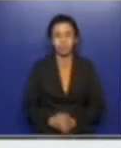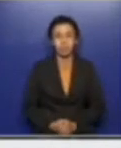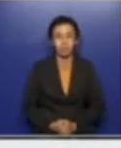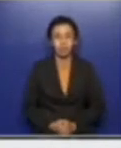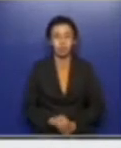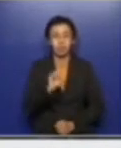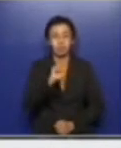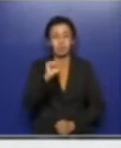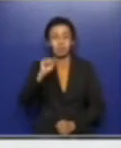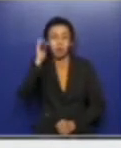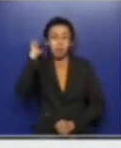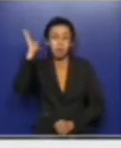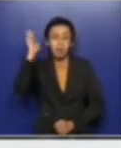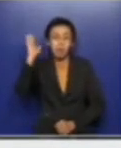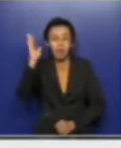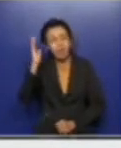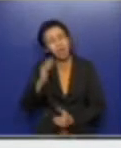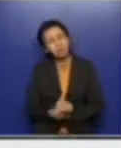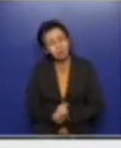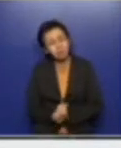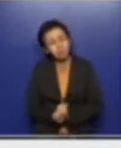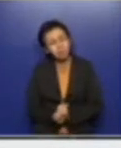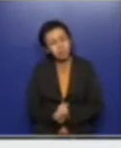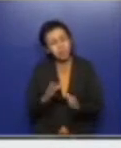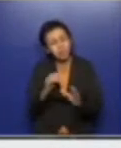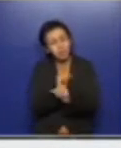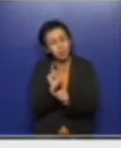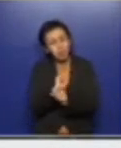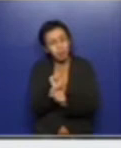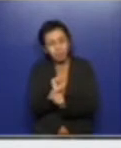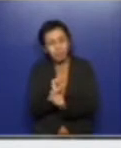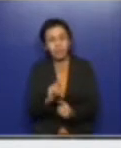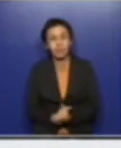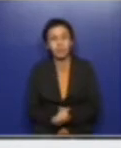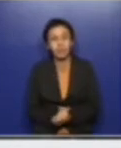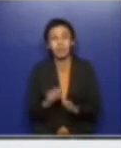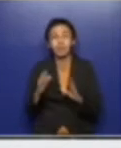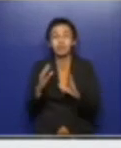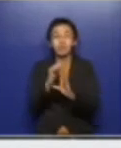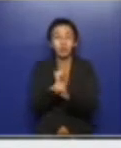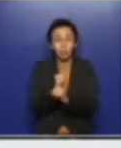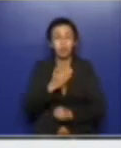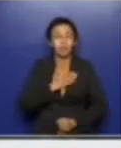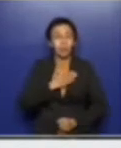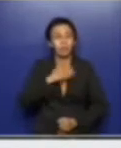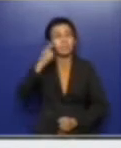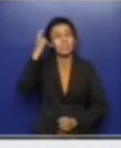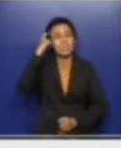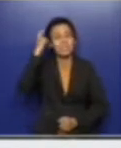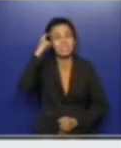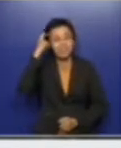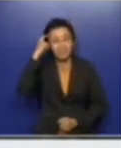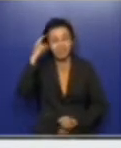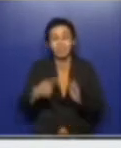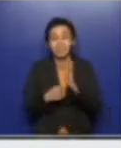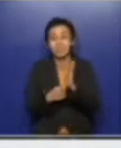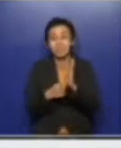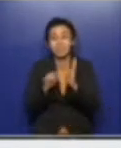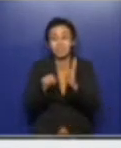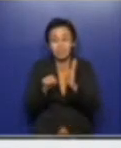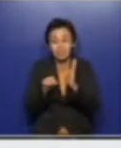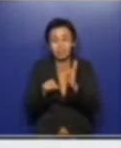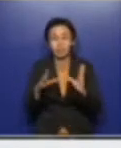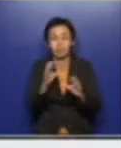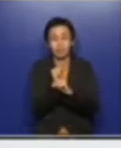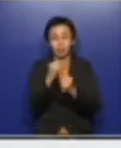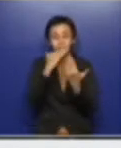ก็อภิปรายว่าท่านตกผลึกมาได้ยังไงมีประเด็นบางอย่างที่อาจจะต้องทำแต่ผมมองว่าในประเด็นที่ท่านตกผลึกมาเนี่ยนะครับท่านก็มาท